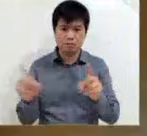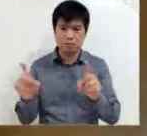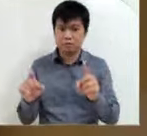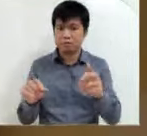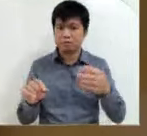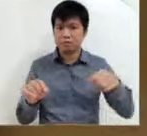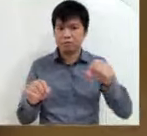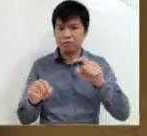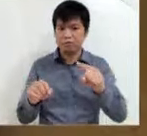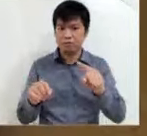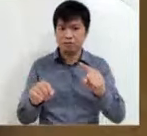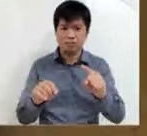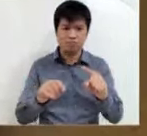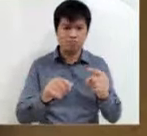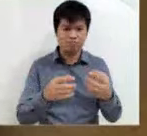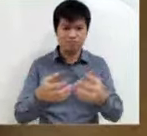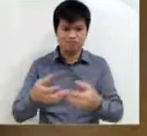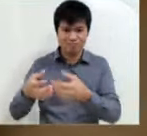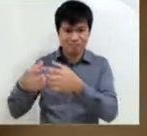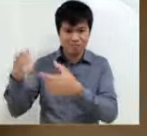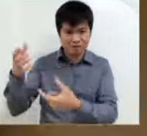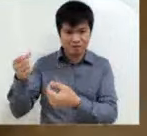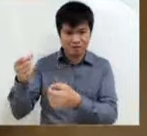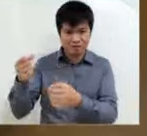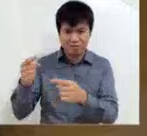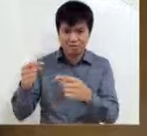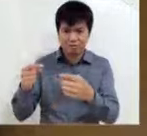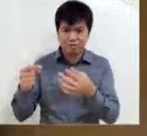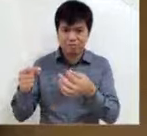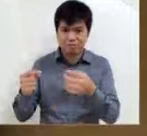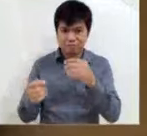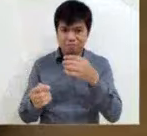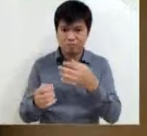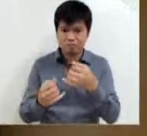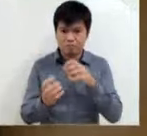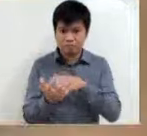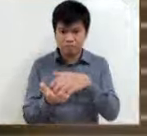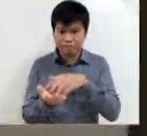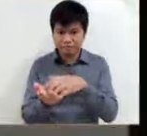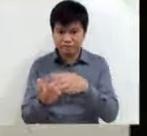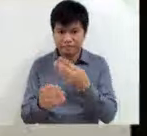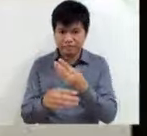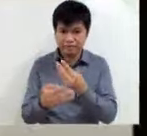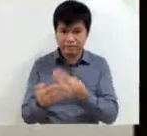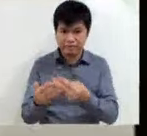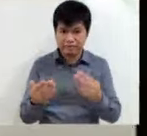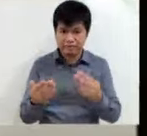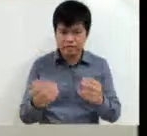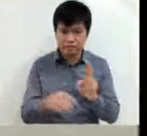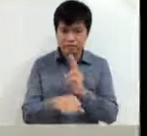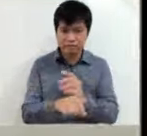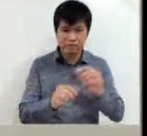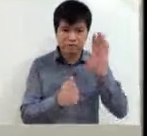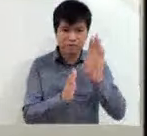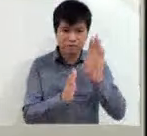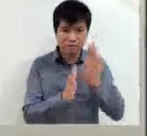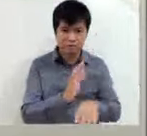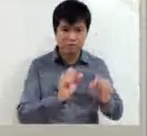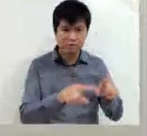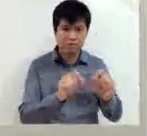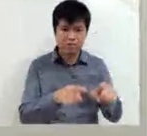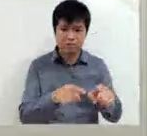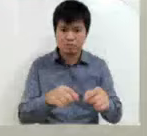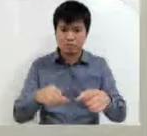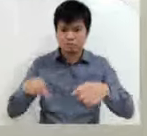brand. Manipis din ang mga material na ginamit kaya mas mura itong ibinebenta sa merkado. Ang presyuhan kasi ng motorcycle grip mula